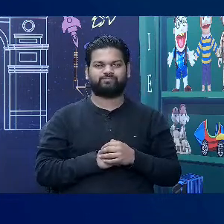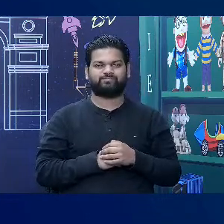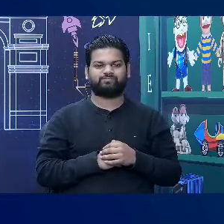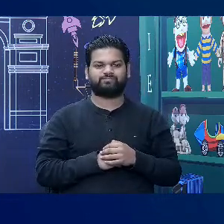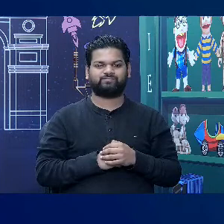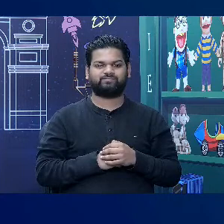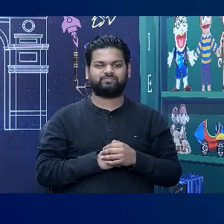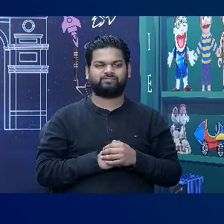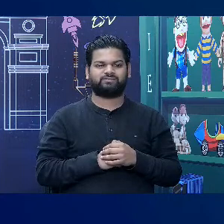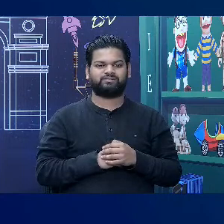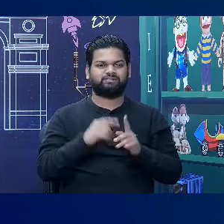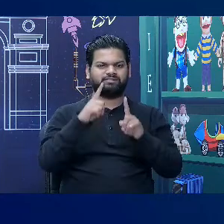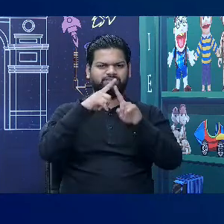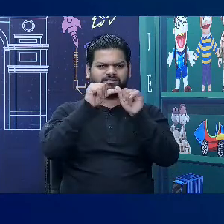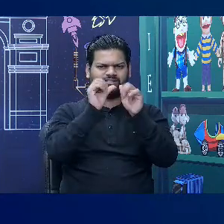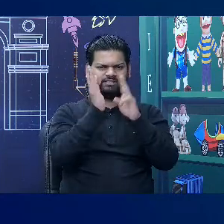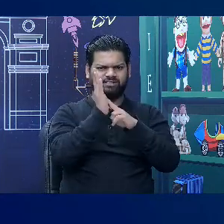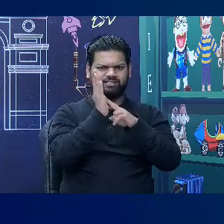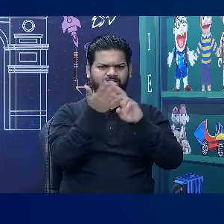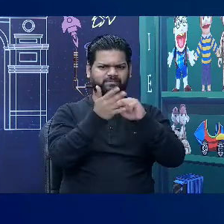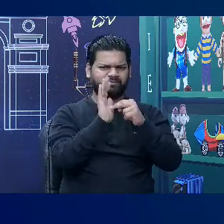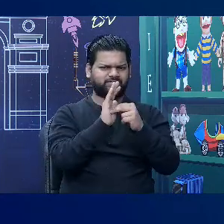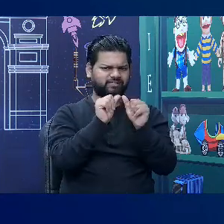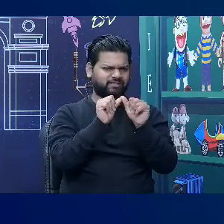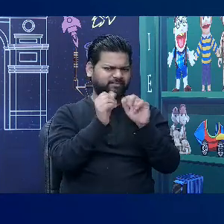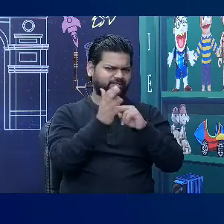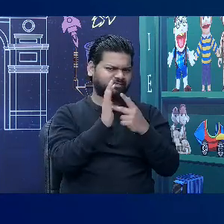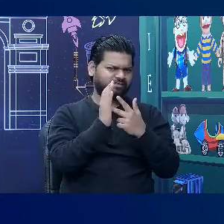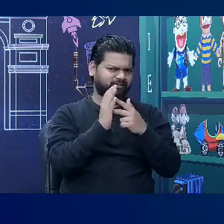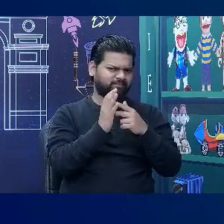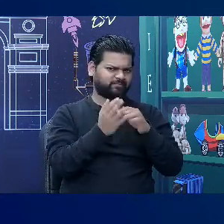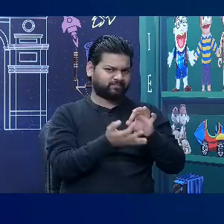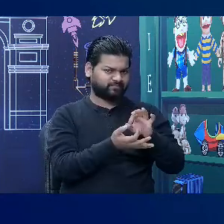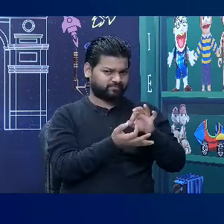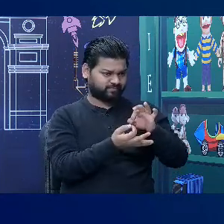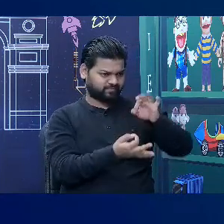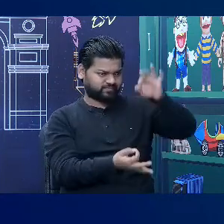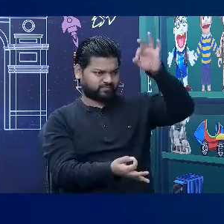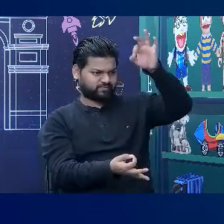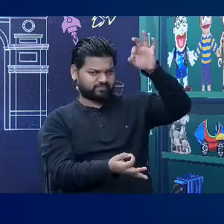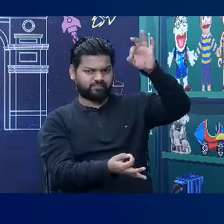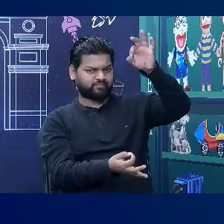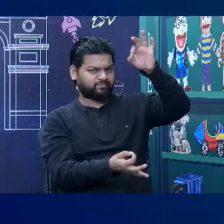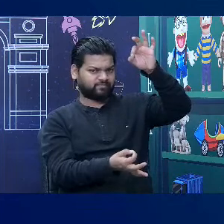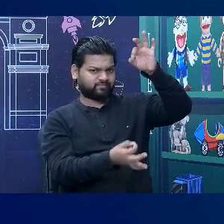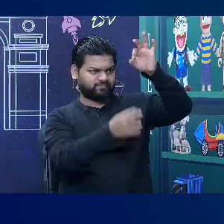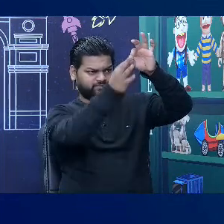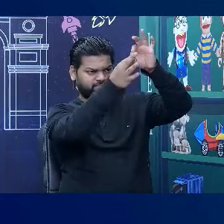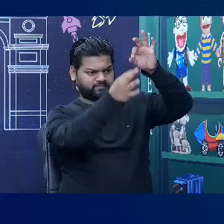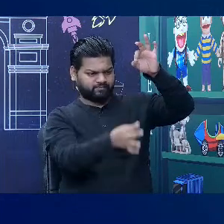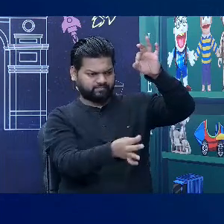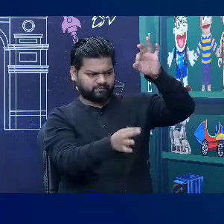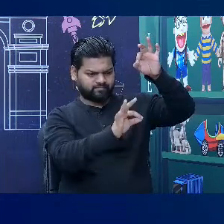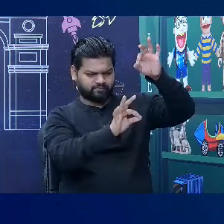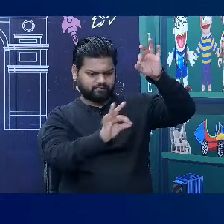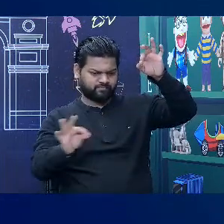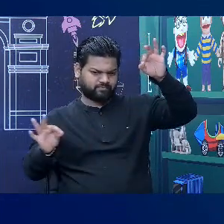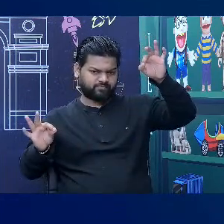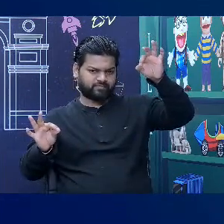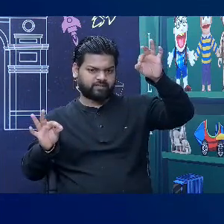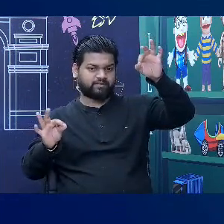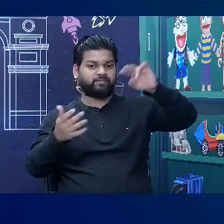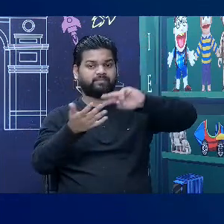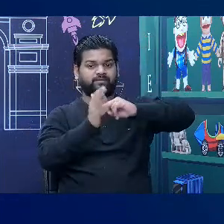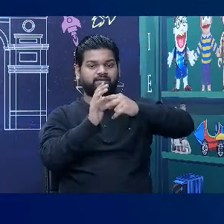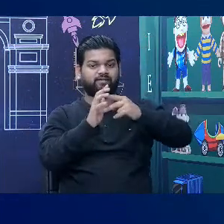It is perpendicular upon base. Yes. So through proper brushing children, so CB upon